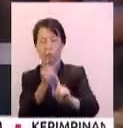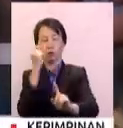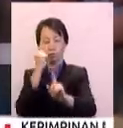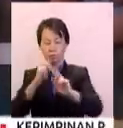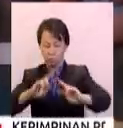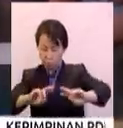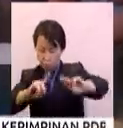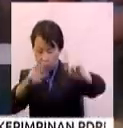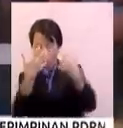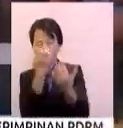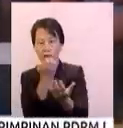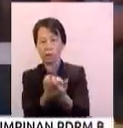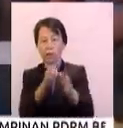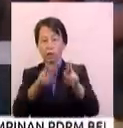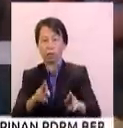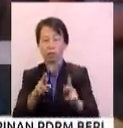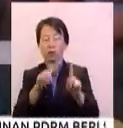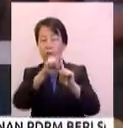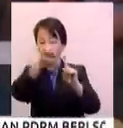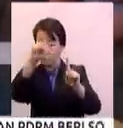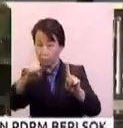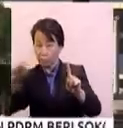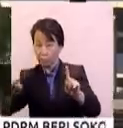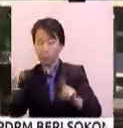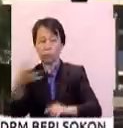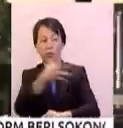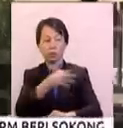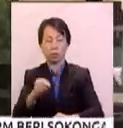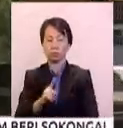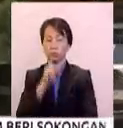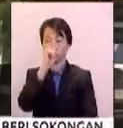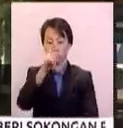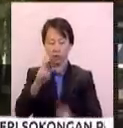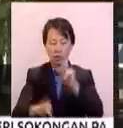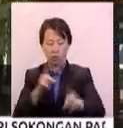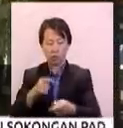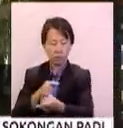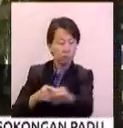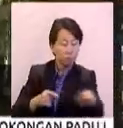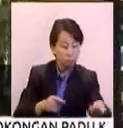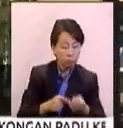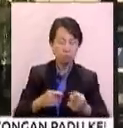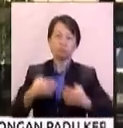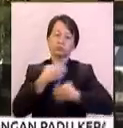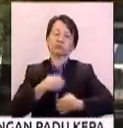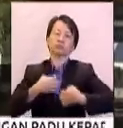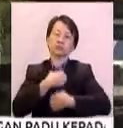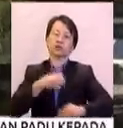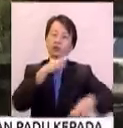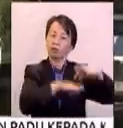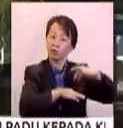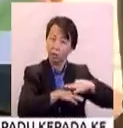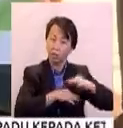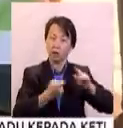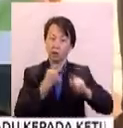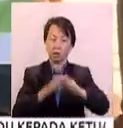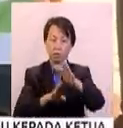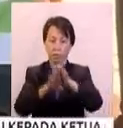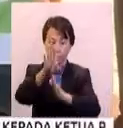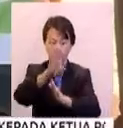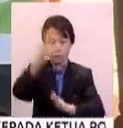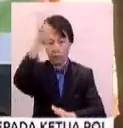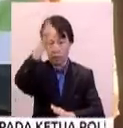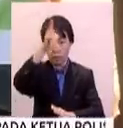bertujuan meningkatkan ekonomi rakyat di Sandakan sekaligus memastikan penduduk daerah itu menikmati manfaat hasil pembangunan